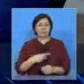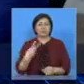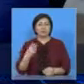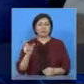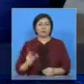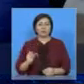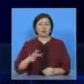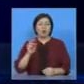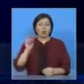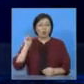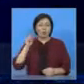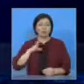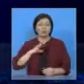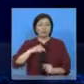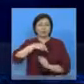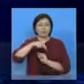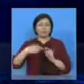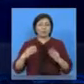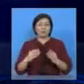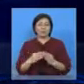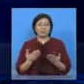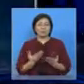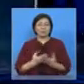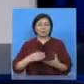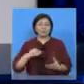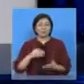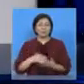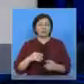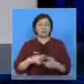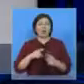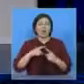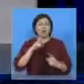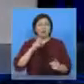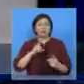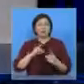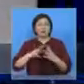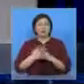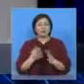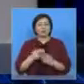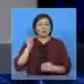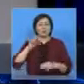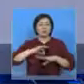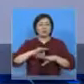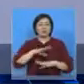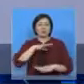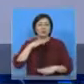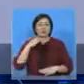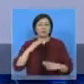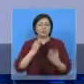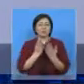обогатить свои знания в предпринимательской сфере в офисе и жители отдаленных сел отметим обучение пройдет в несколько этапов